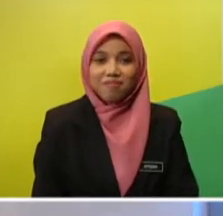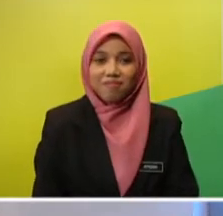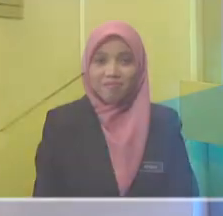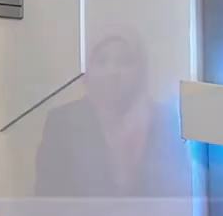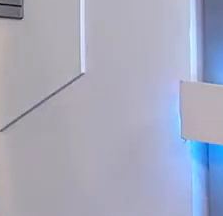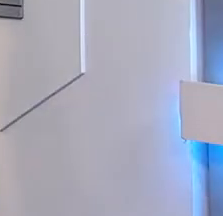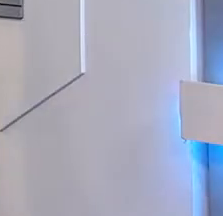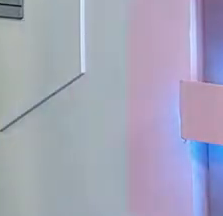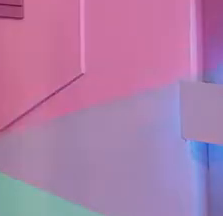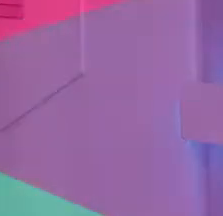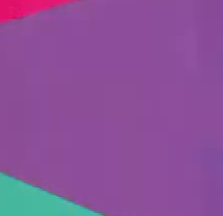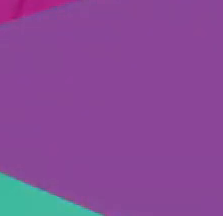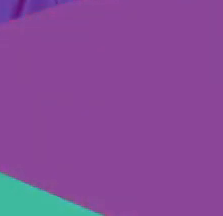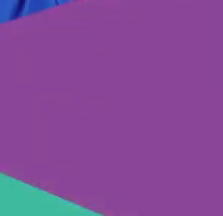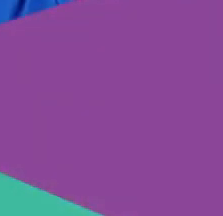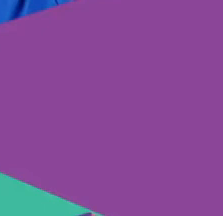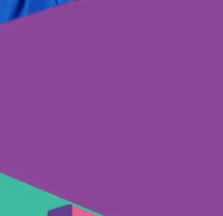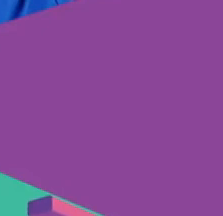kita.